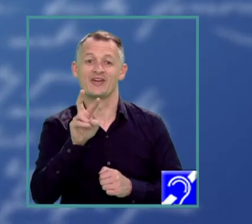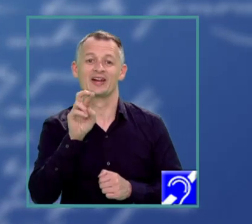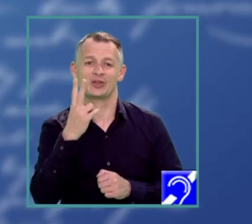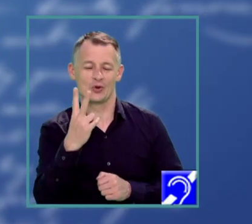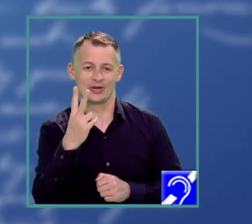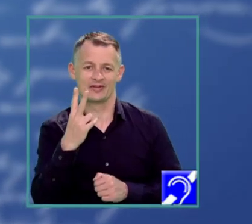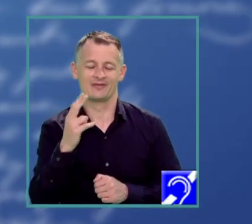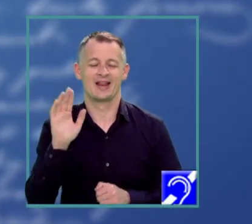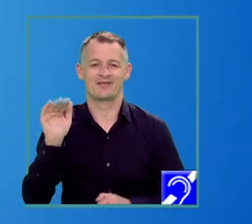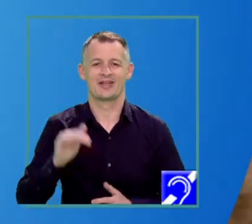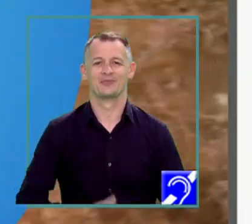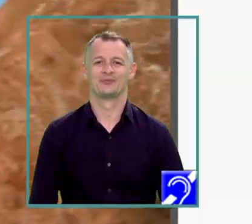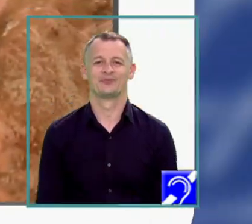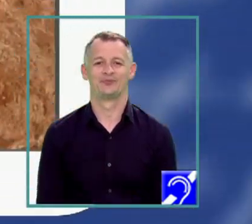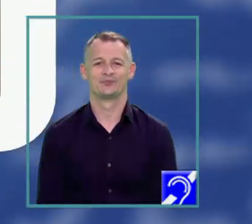mult